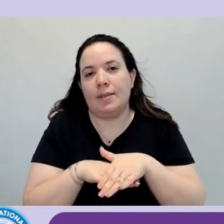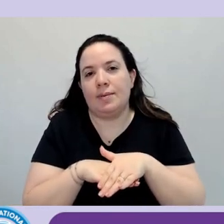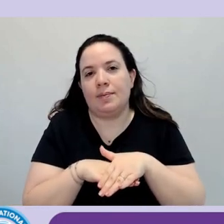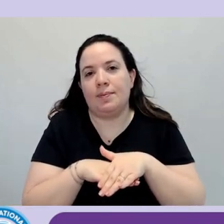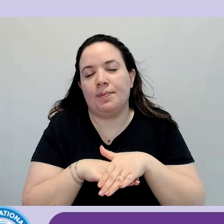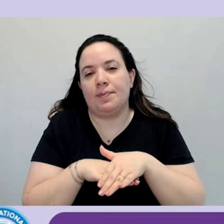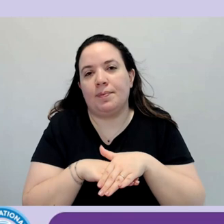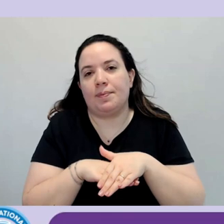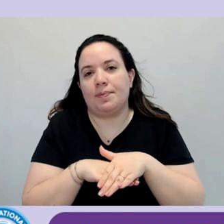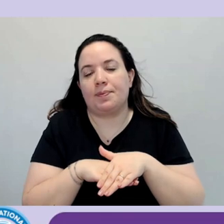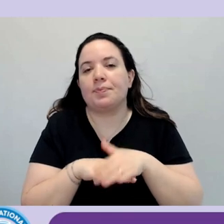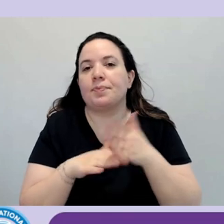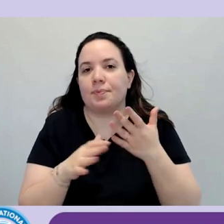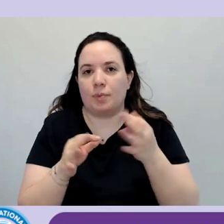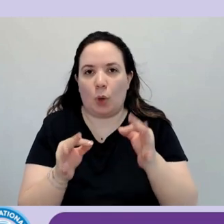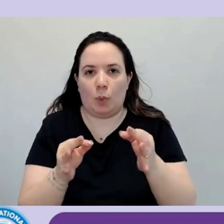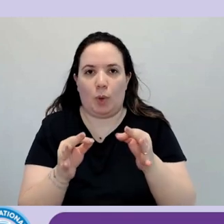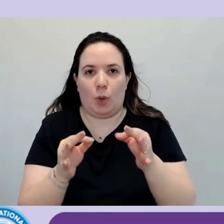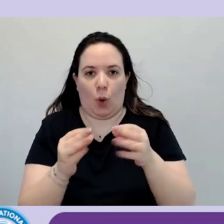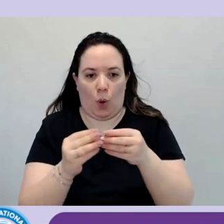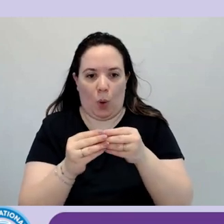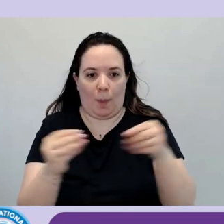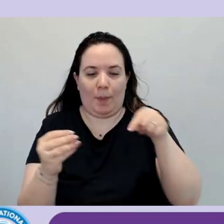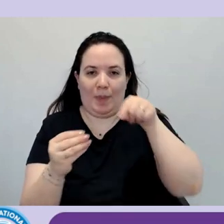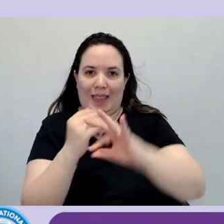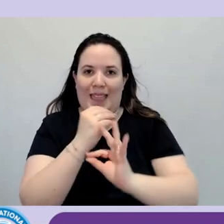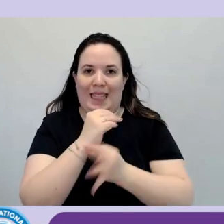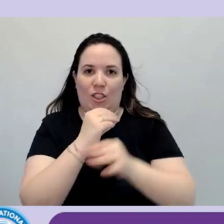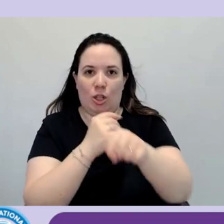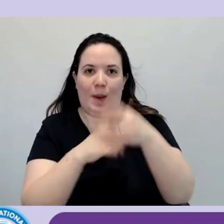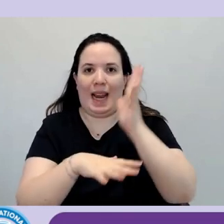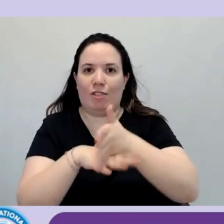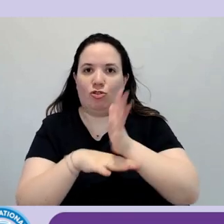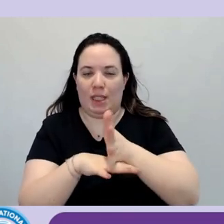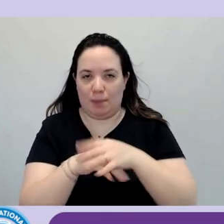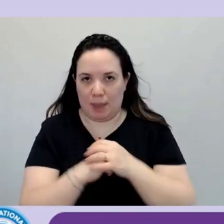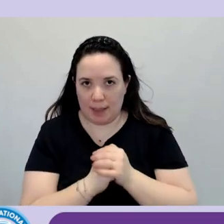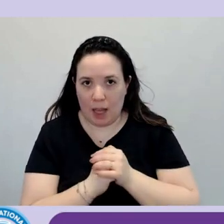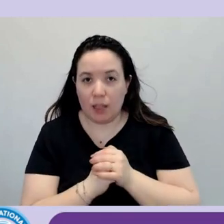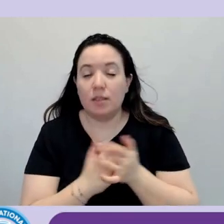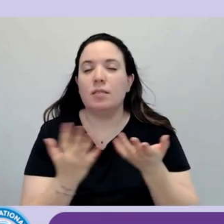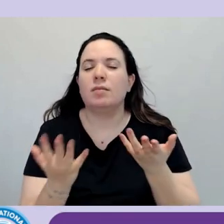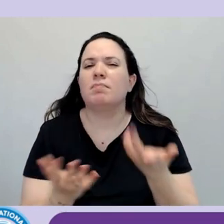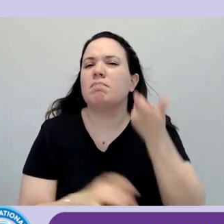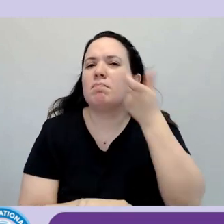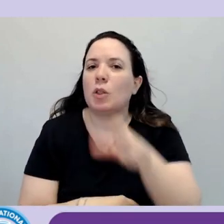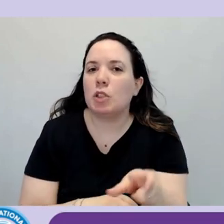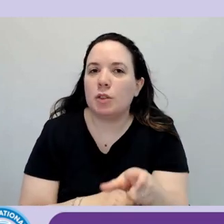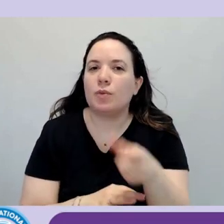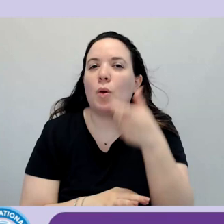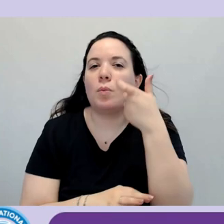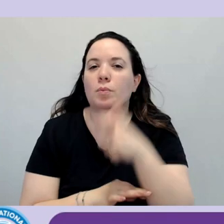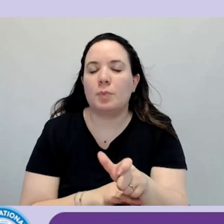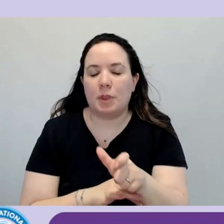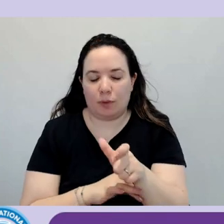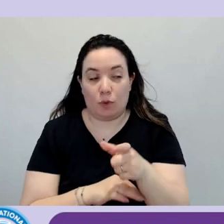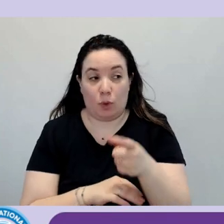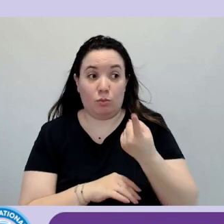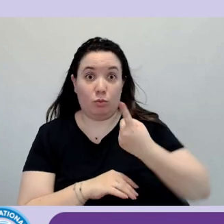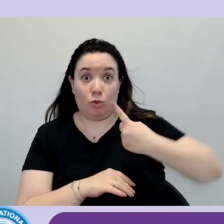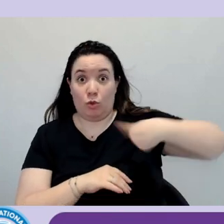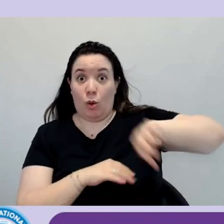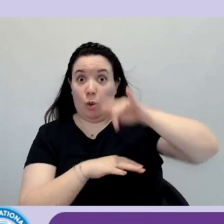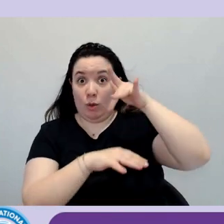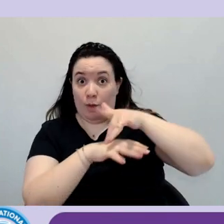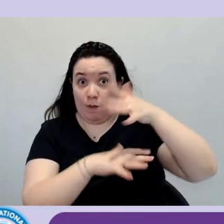della della disciplina relativa all'accessibilità perché questo a noi è capitato proprio per esperienza